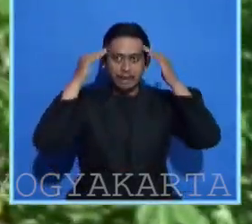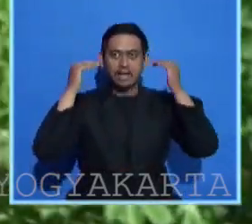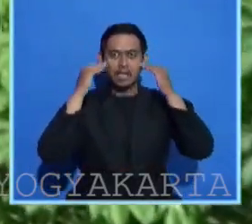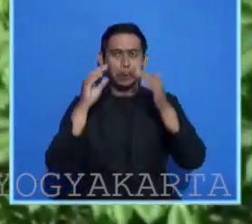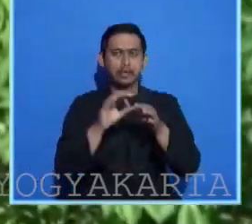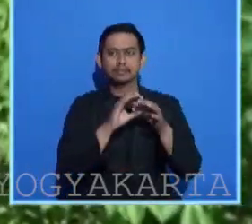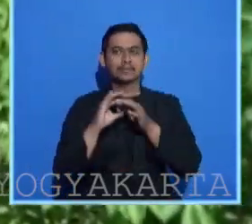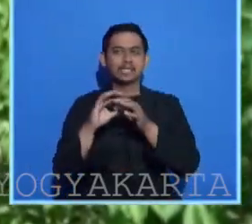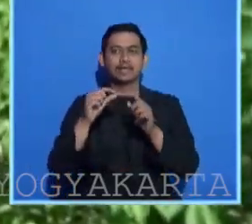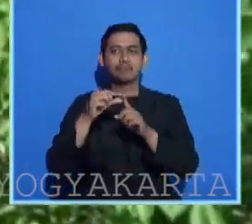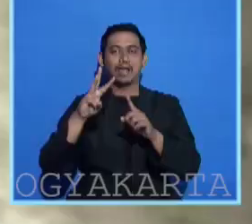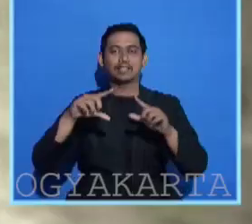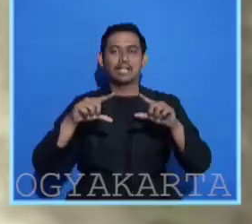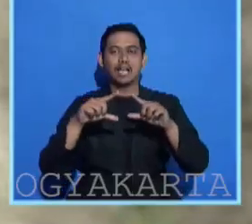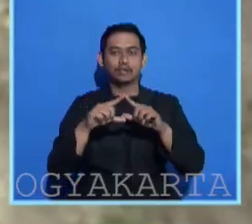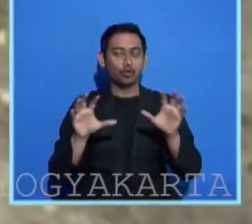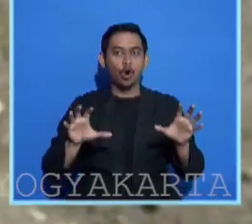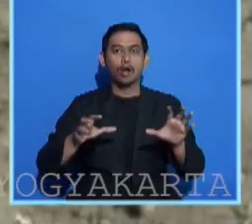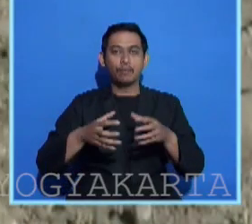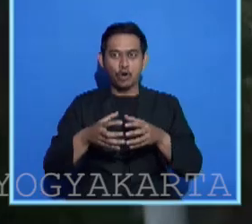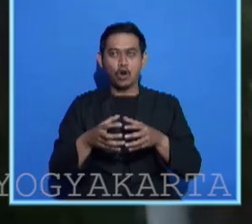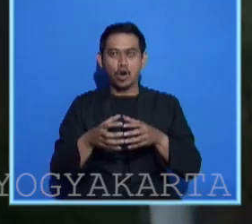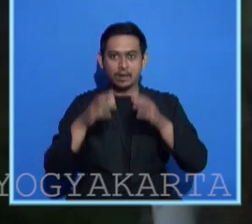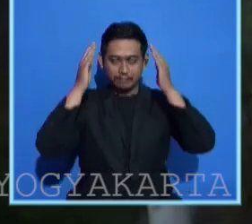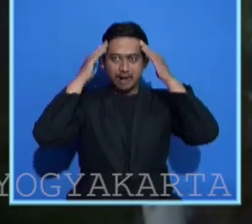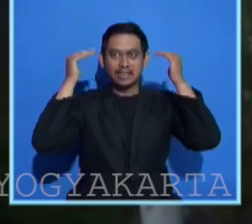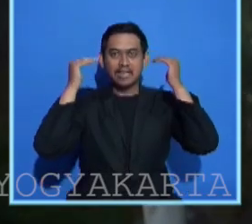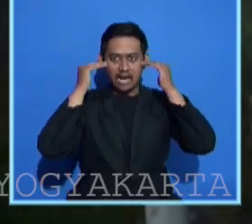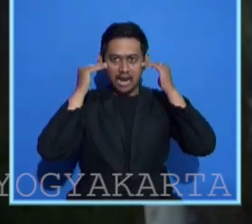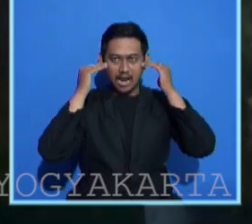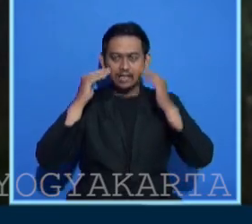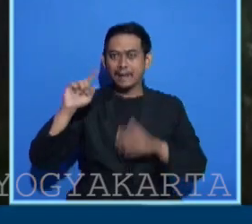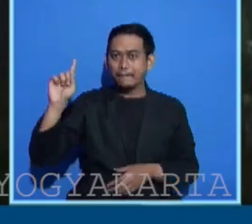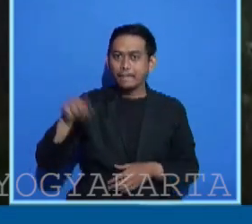utawi perkumpulan petani pemakai air Tani rukun